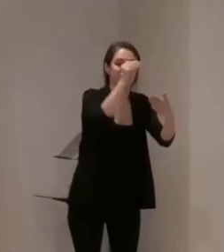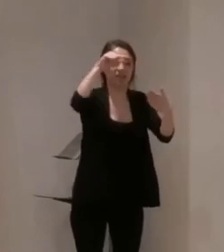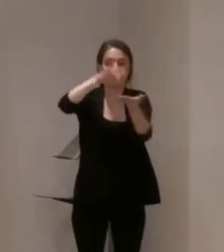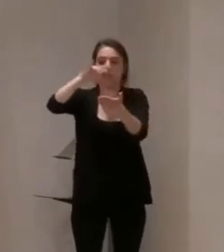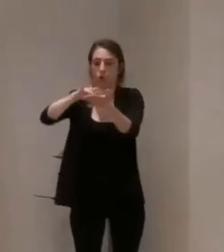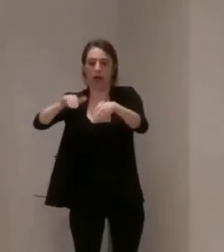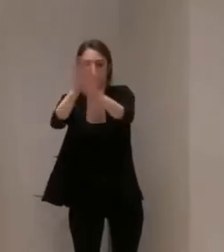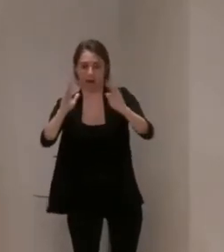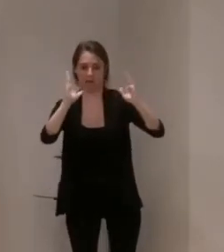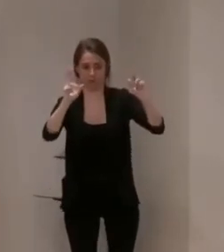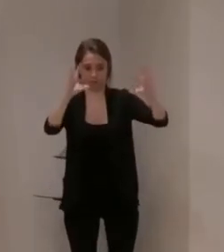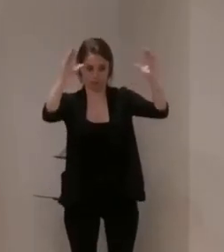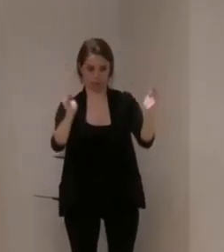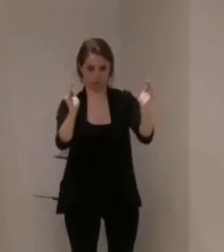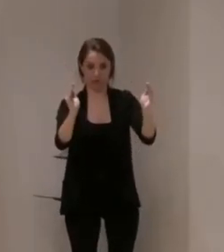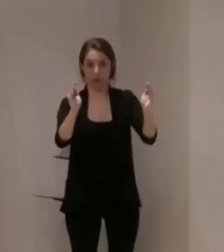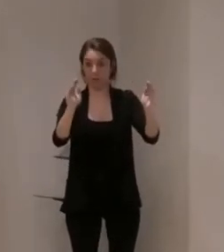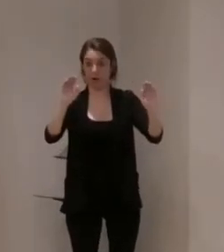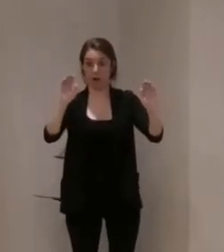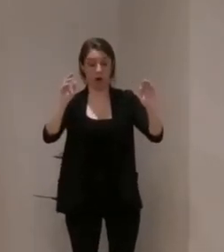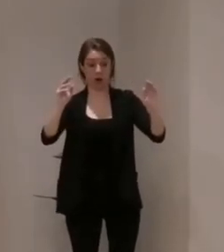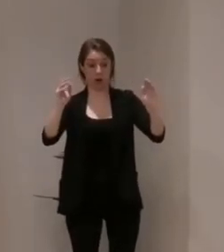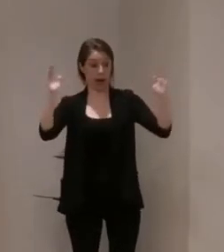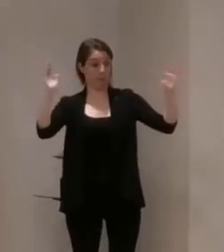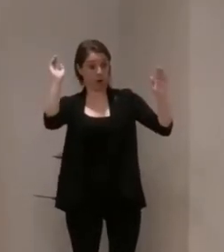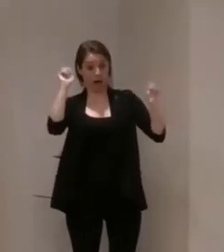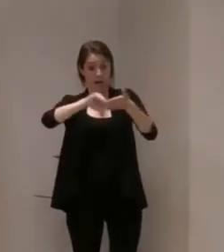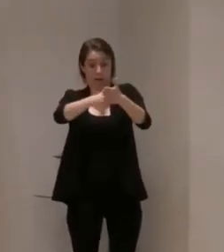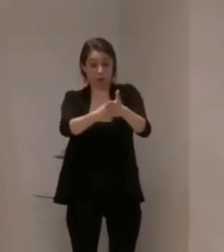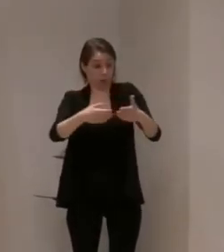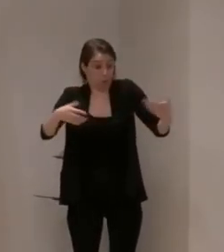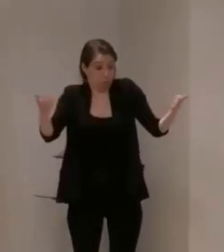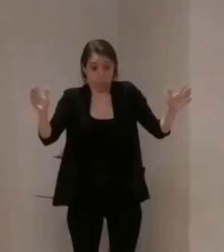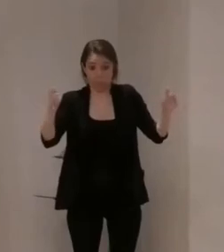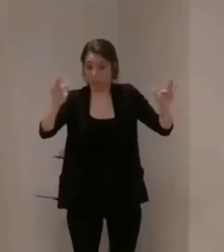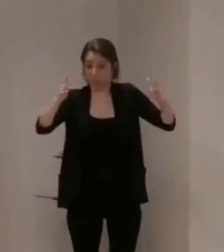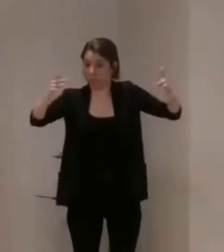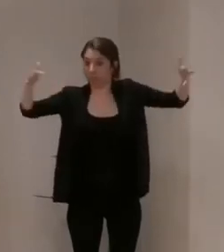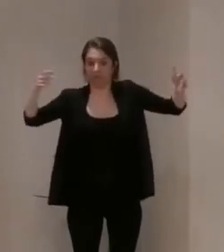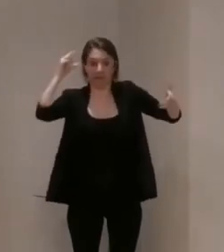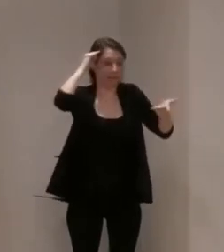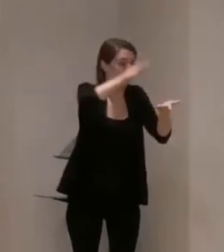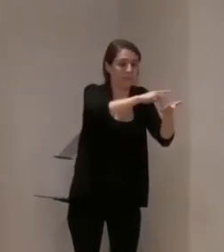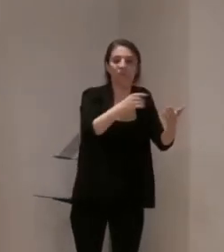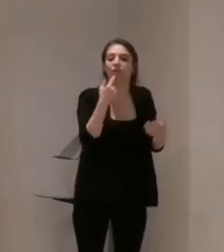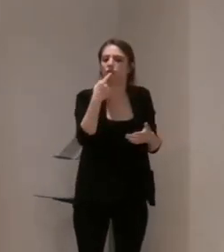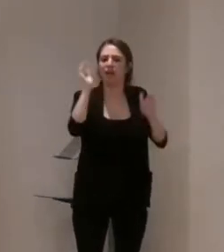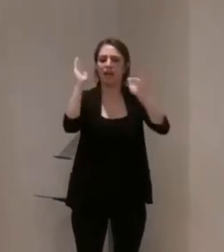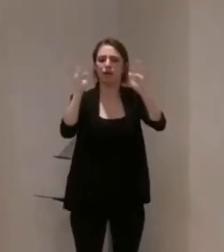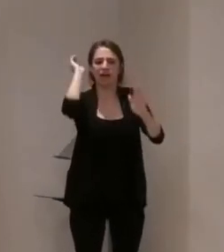i remarques clarament que la frase ha començat o que la frase ha acabat i que ja és diferent de la d'abans. Ostres, la República comença a un 14